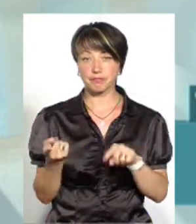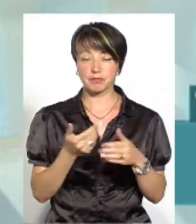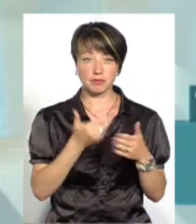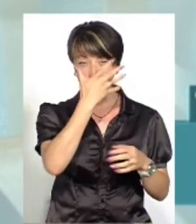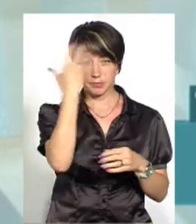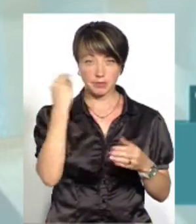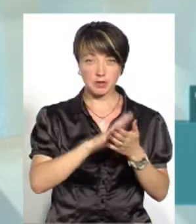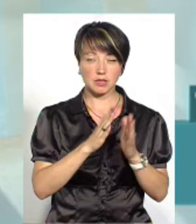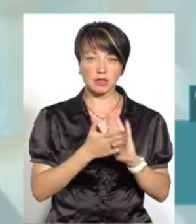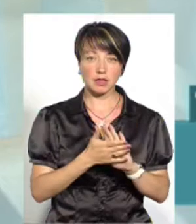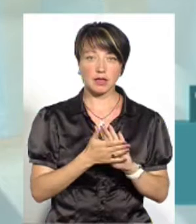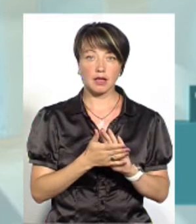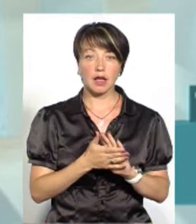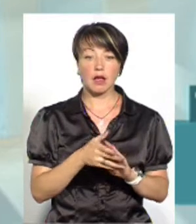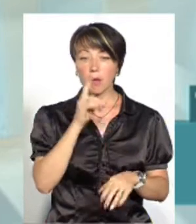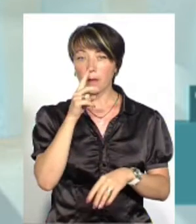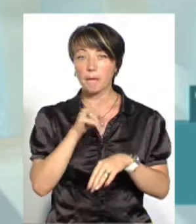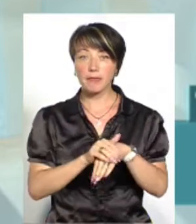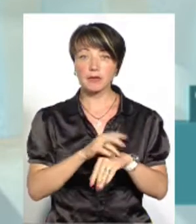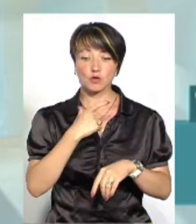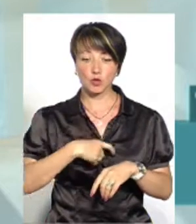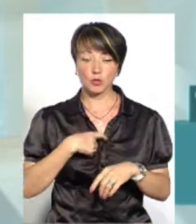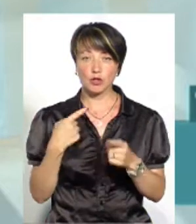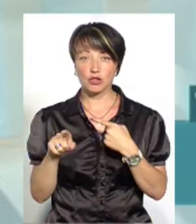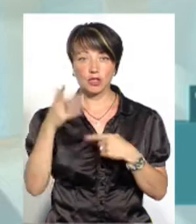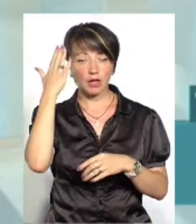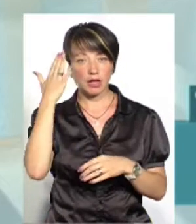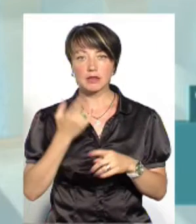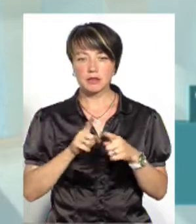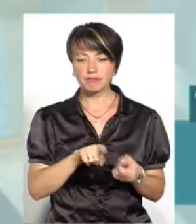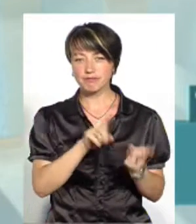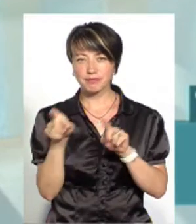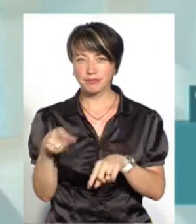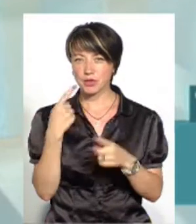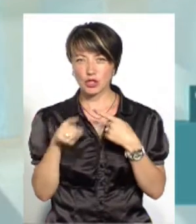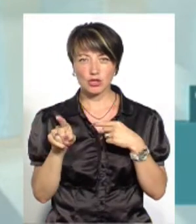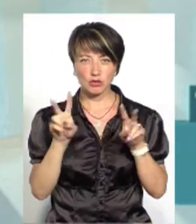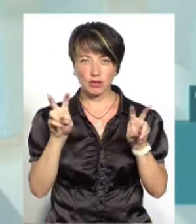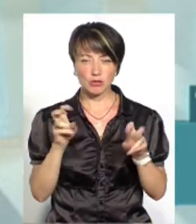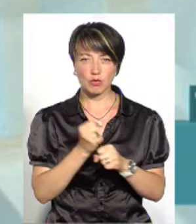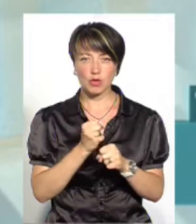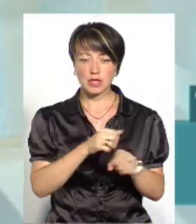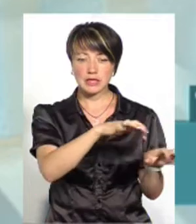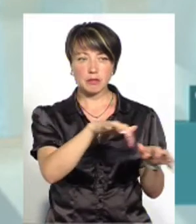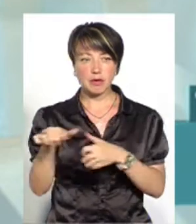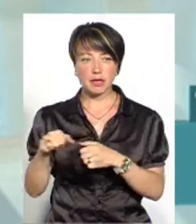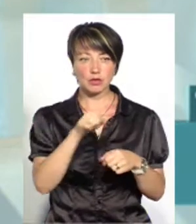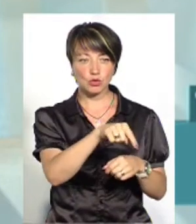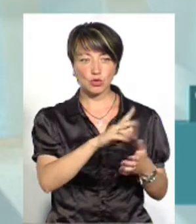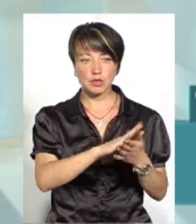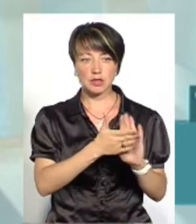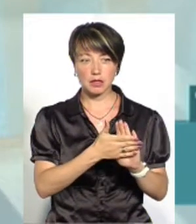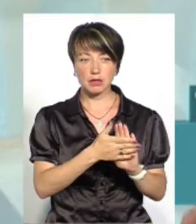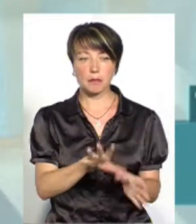того стану, який в них є. Відкрити в собі якісь здібності. Так, і переключитися здібності в іншому. Тут про це і говориться, щоб людину забрати з того стану, в якому